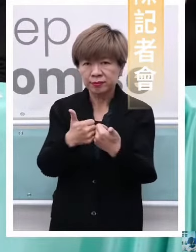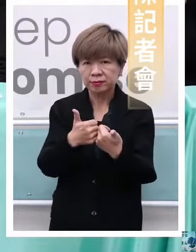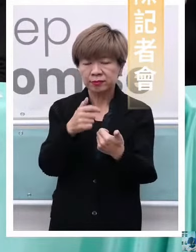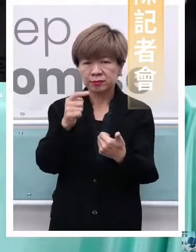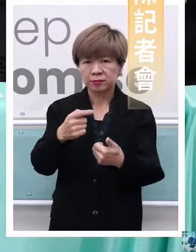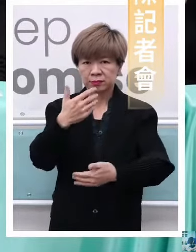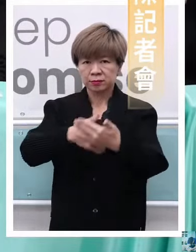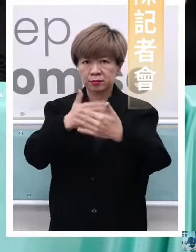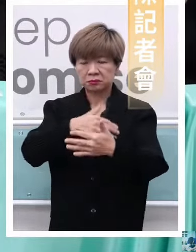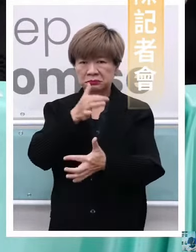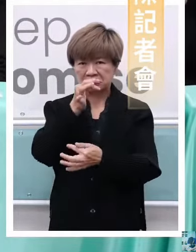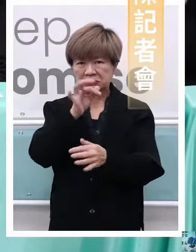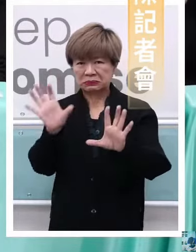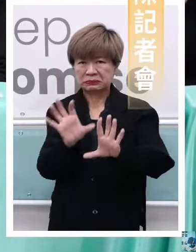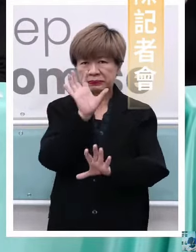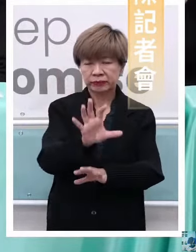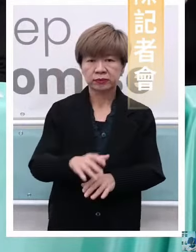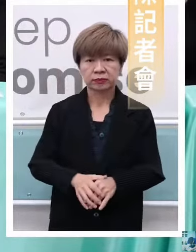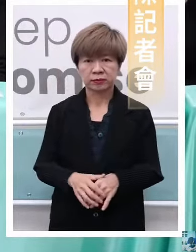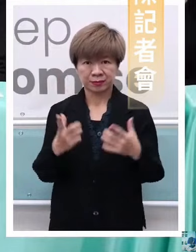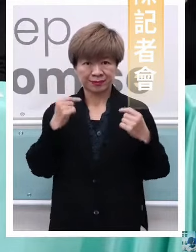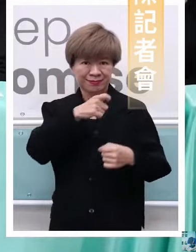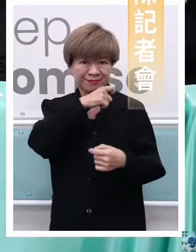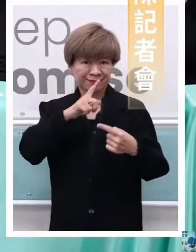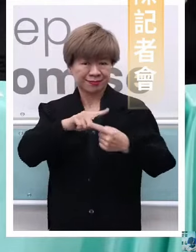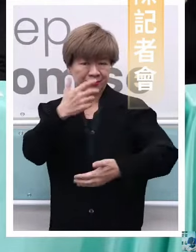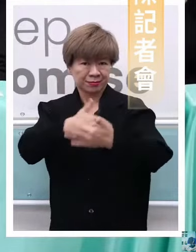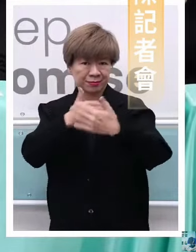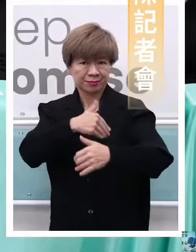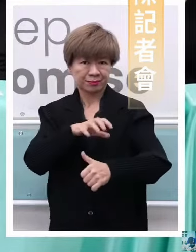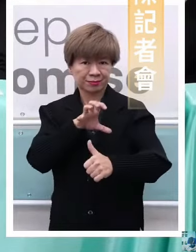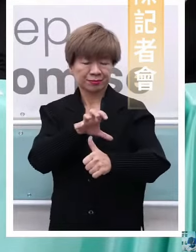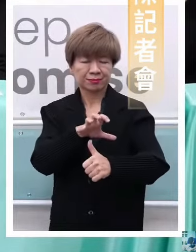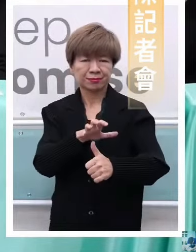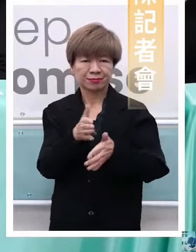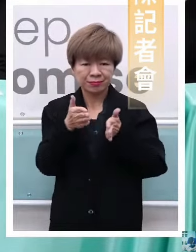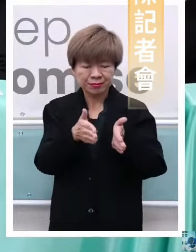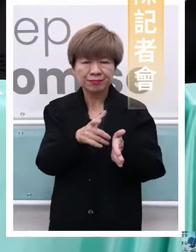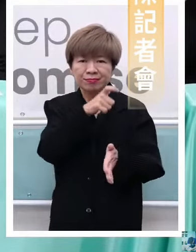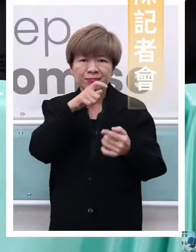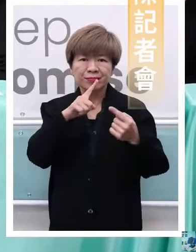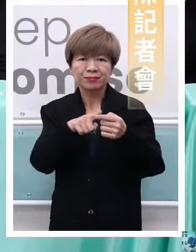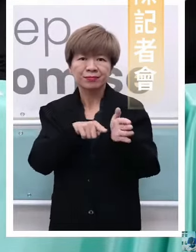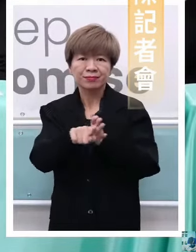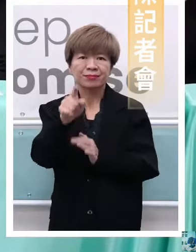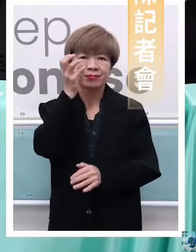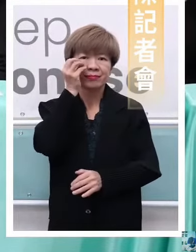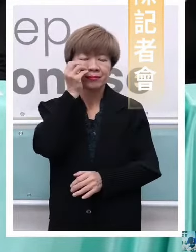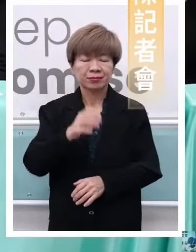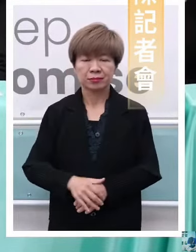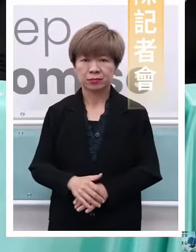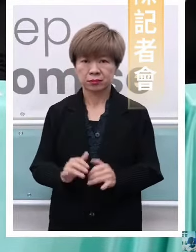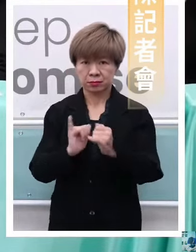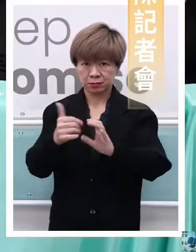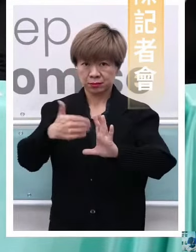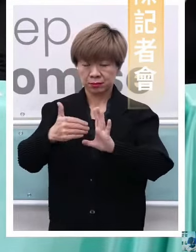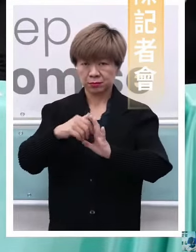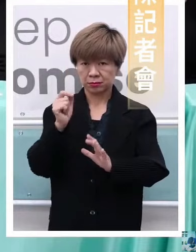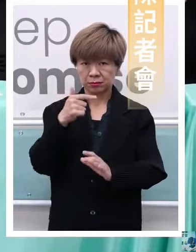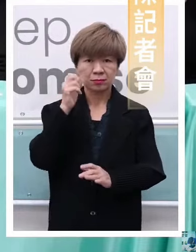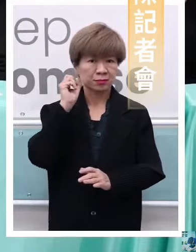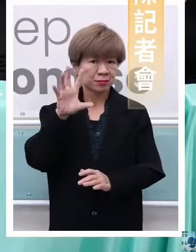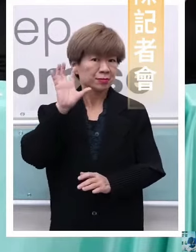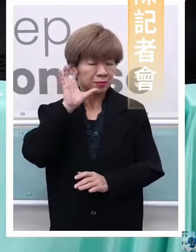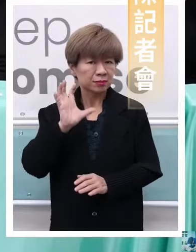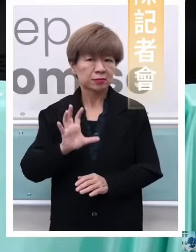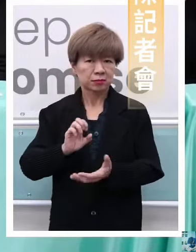整的影片才放了上去，原本是私人影片，原本是设置私人影片。那我要再次强调第一件事情，民事快新闻的播